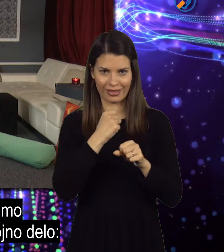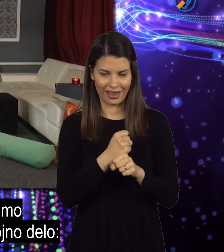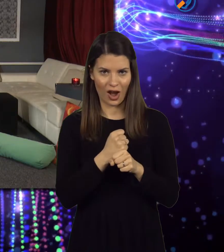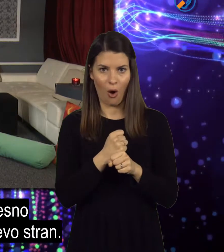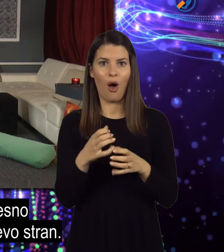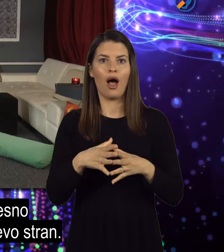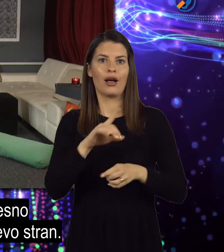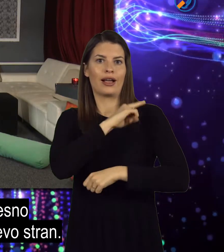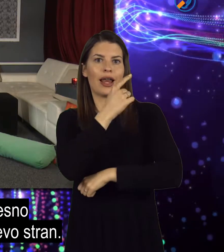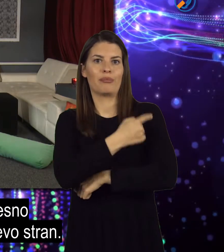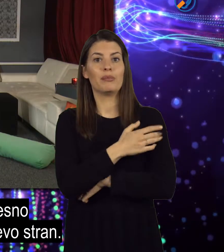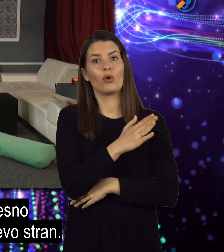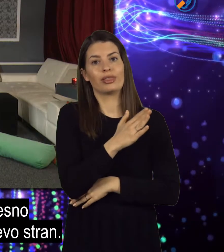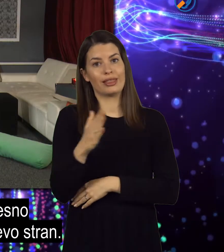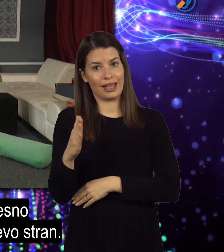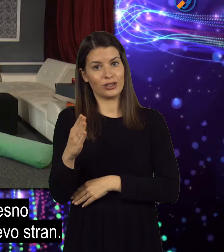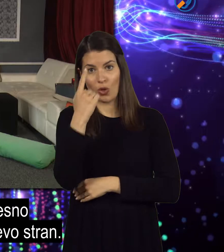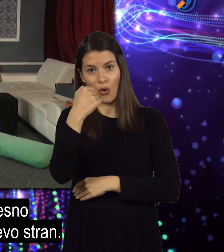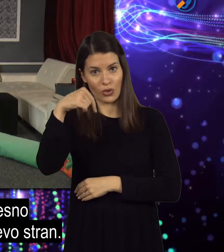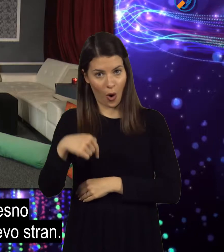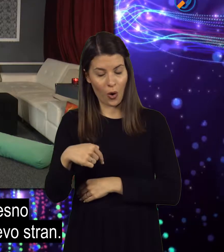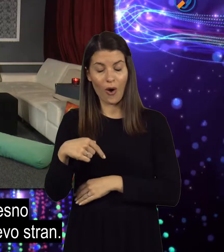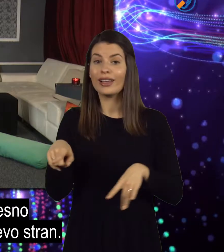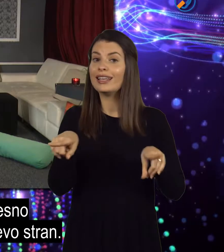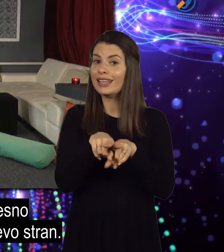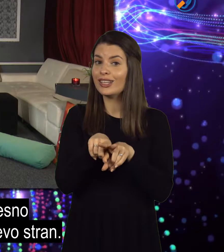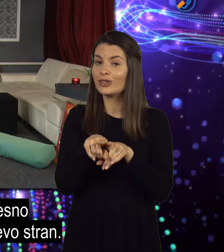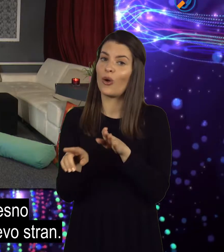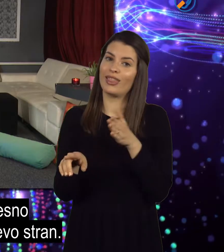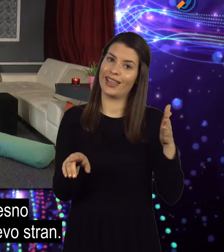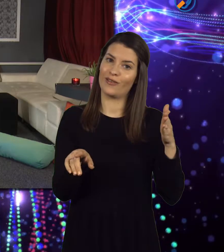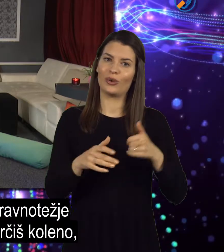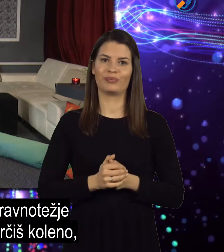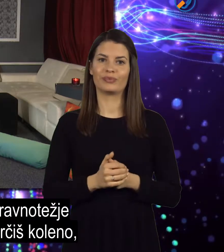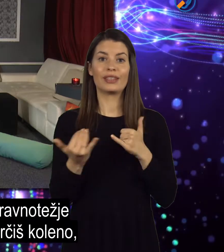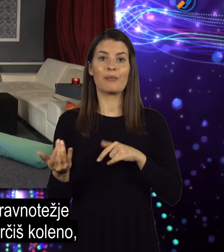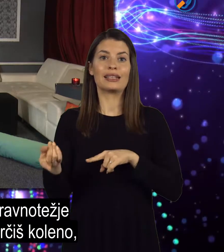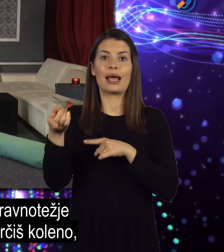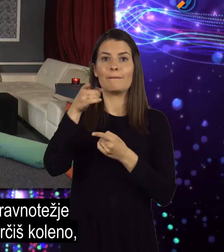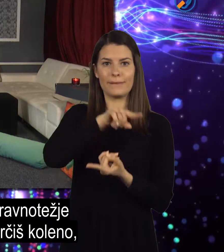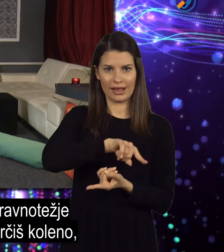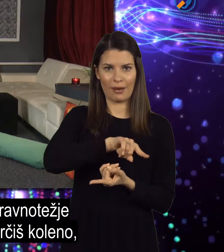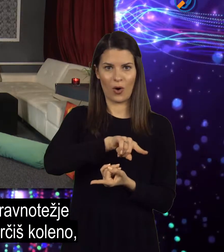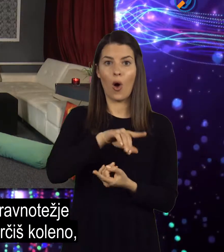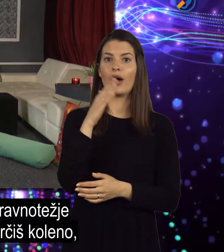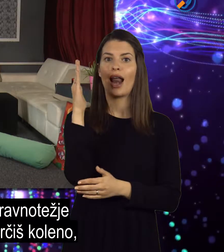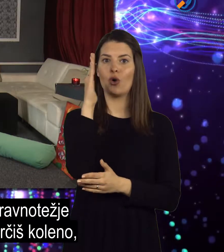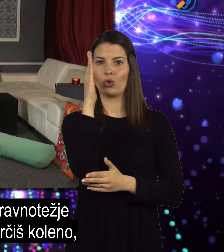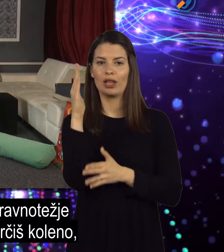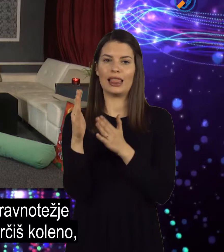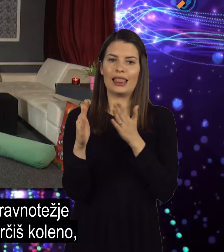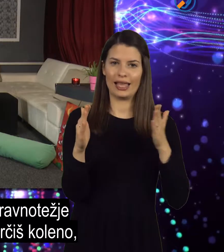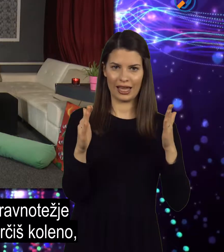delo. Torej, krepimo desno nogo in hkrati levo stran. Tako preneseš ravnotežje na